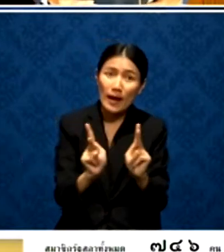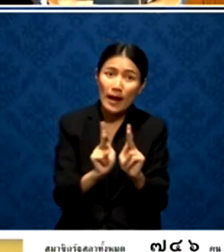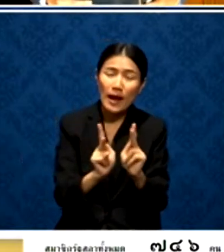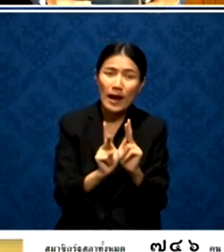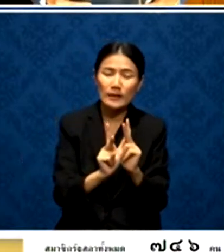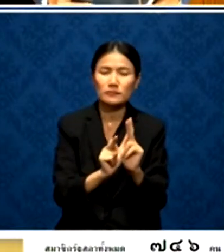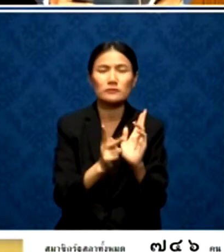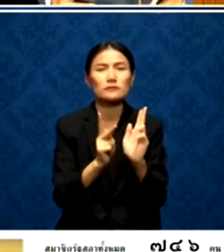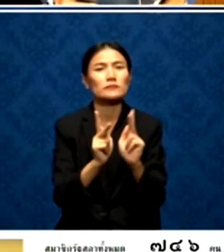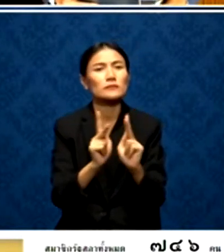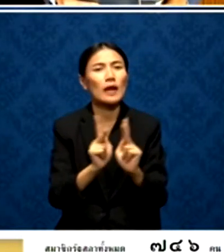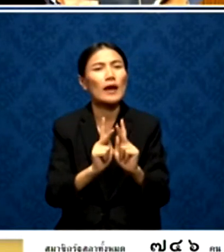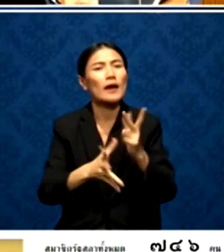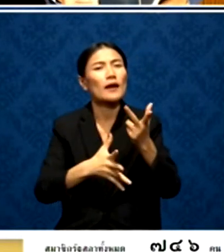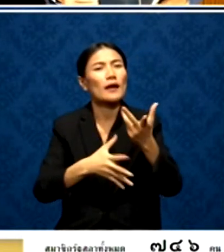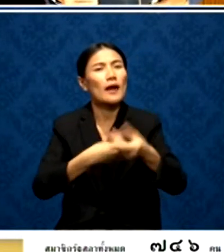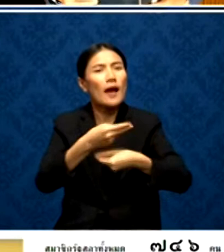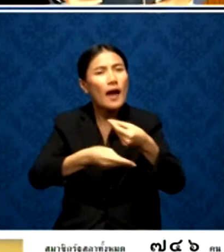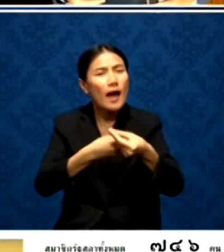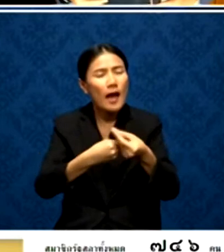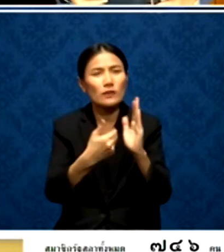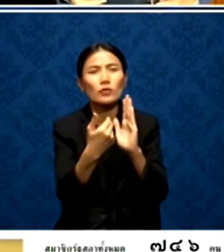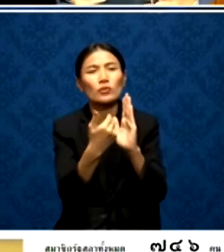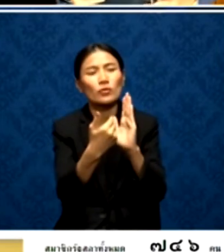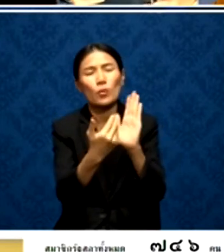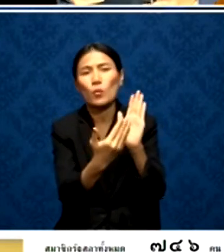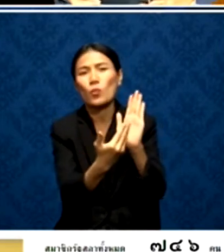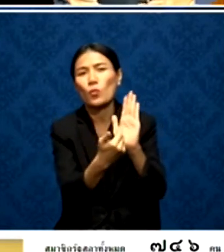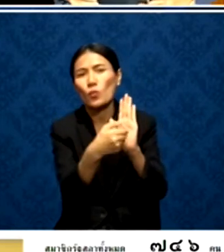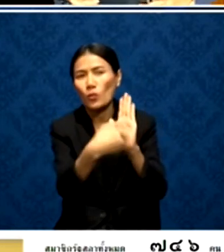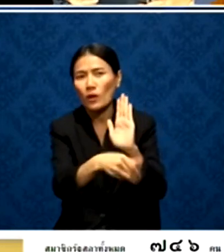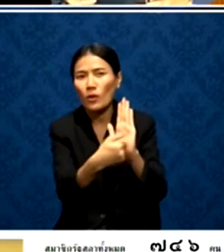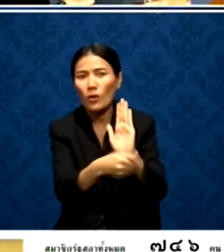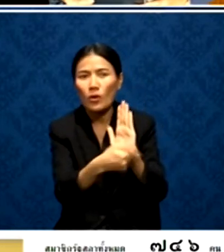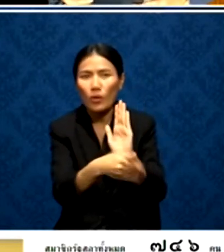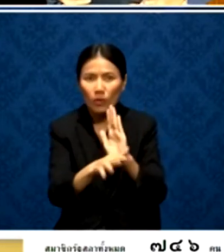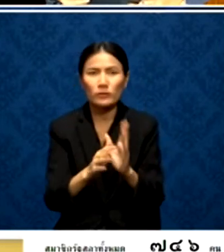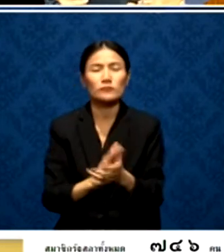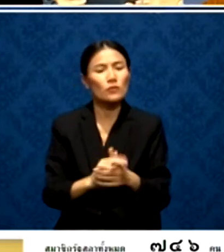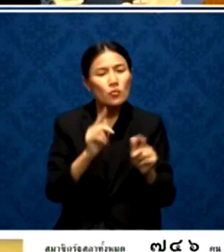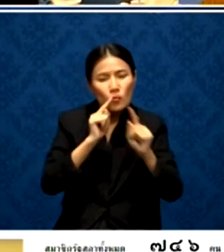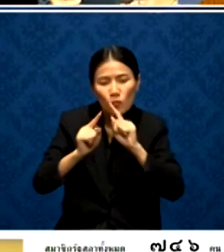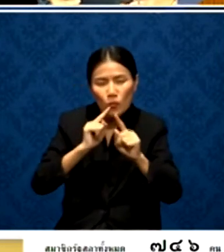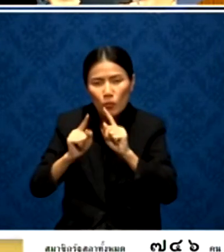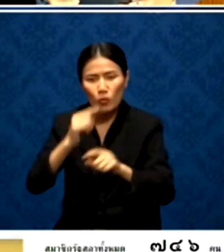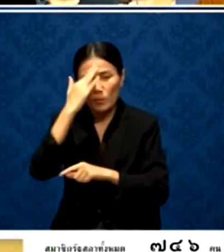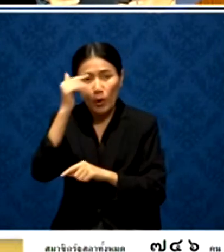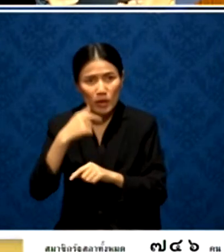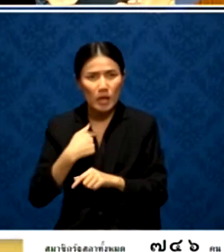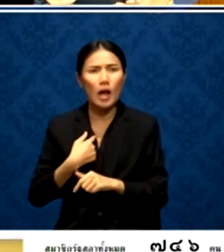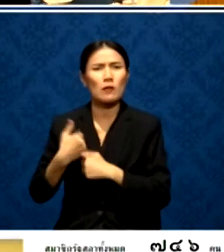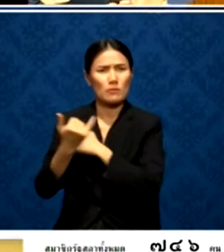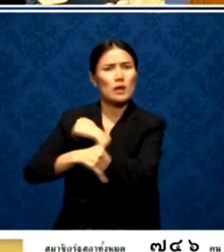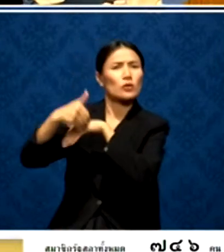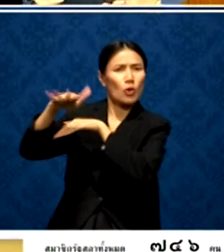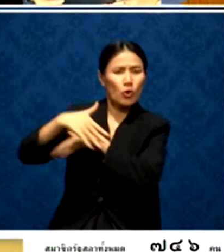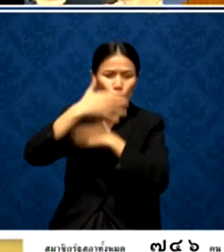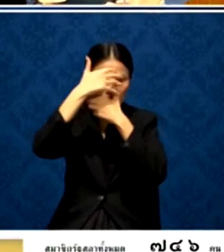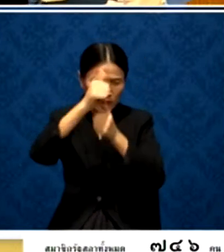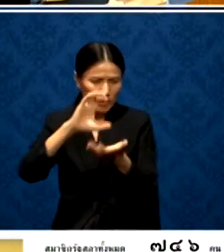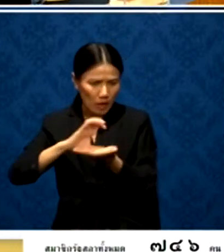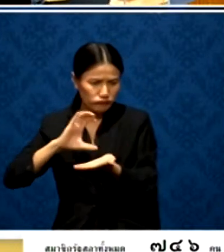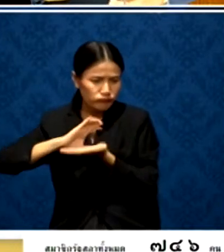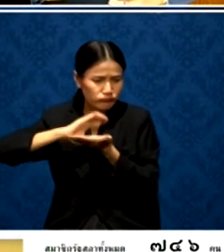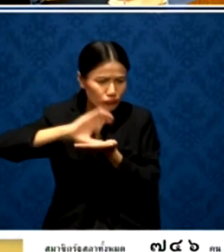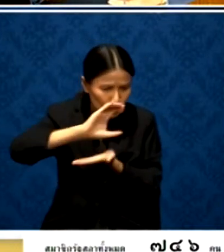ะวันออกเพื่อดึงดูดการลงทุนที่จะช่วยเพิ่มความสามารถทางการผลิตสร้างมูลค่าเพิ่มของสินค้